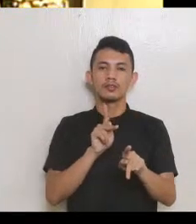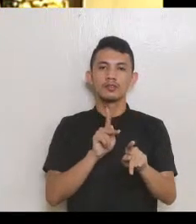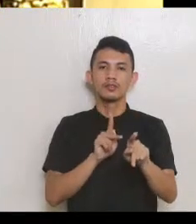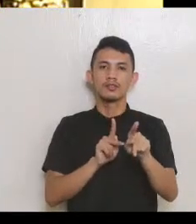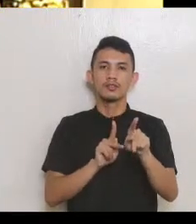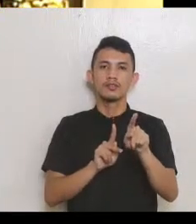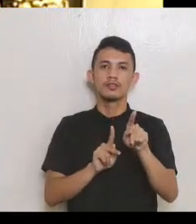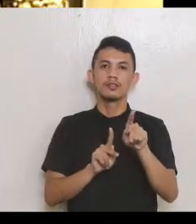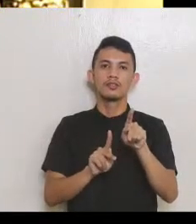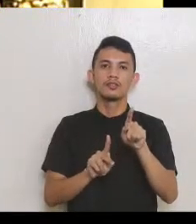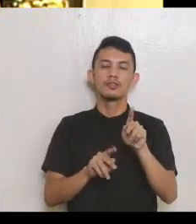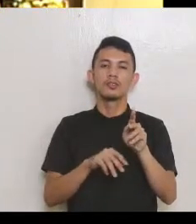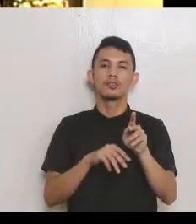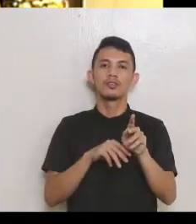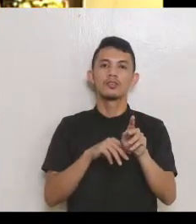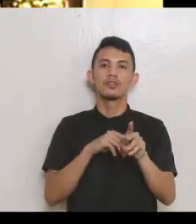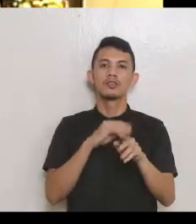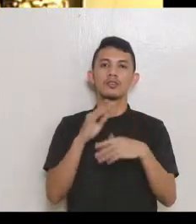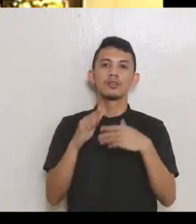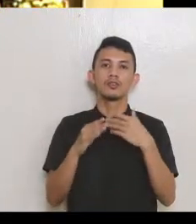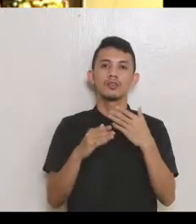sa Tibuok Diocese nga